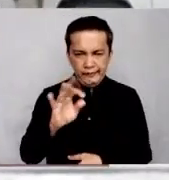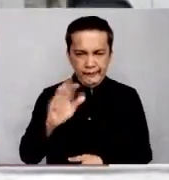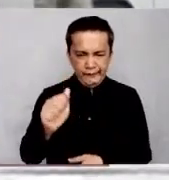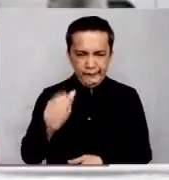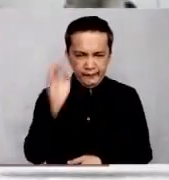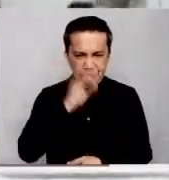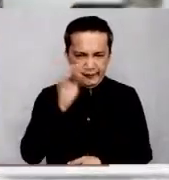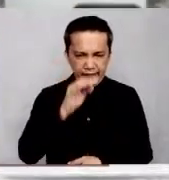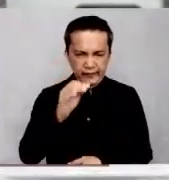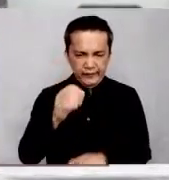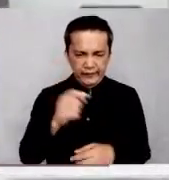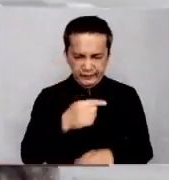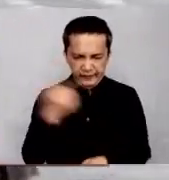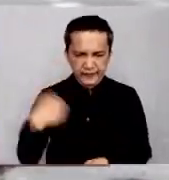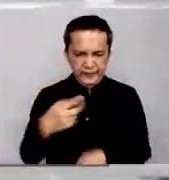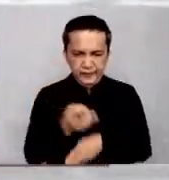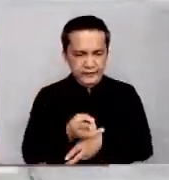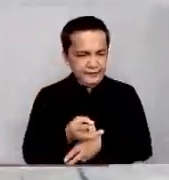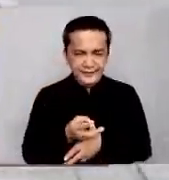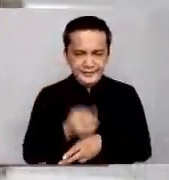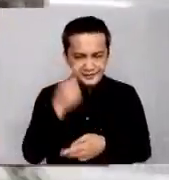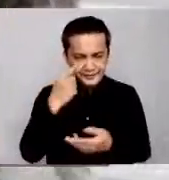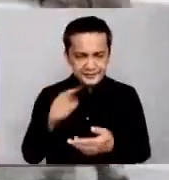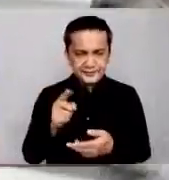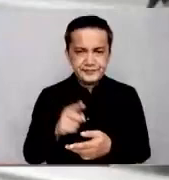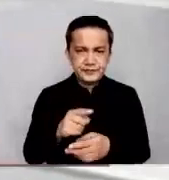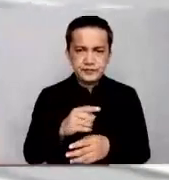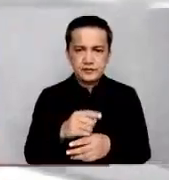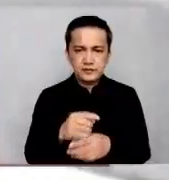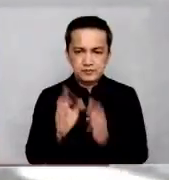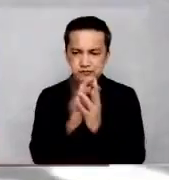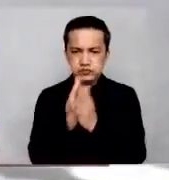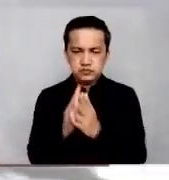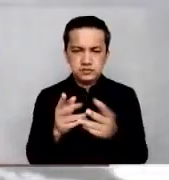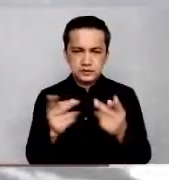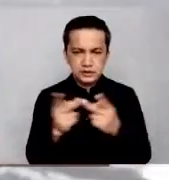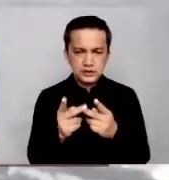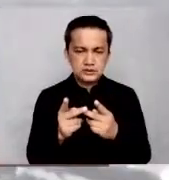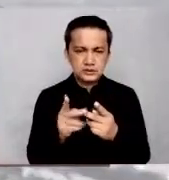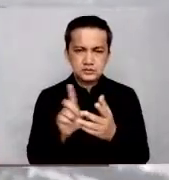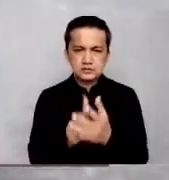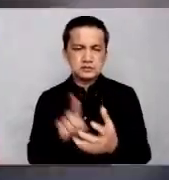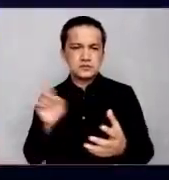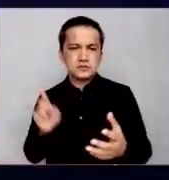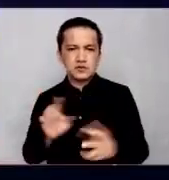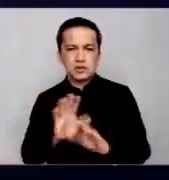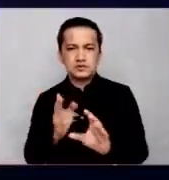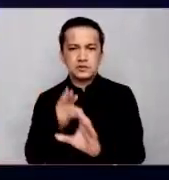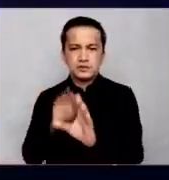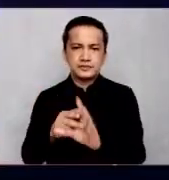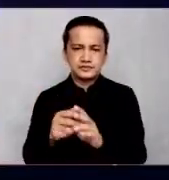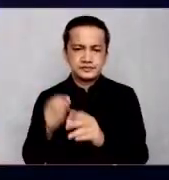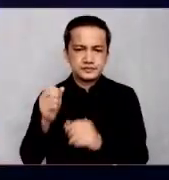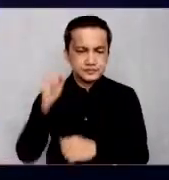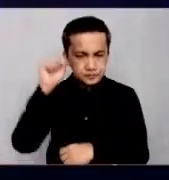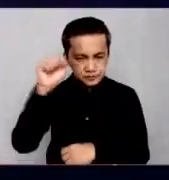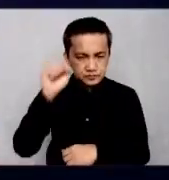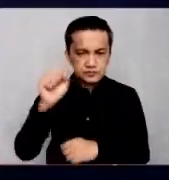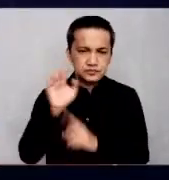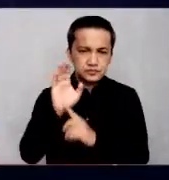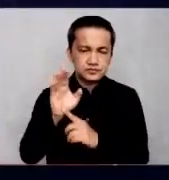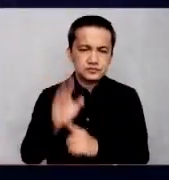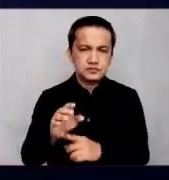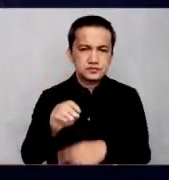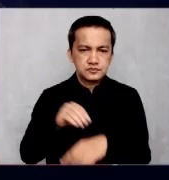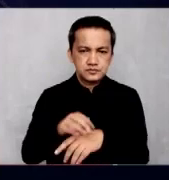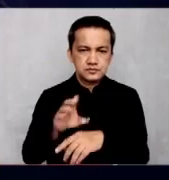na maging mapagmatyag, umiwas sa mga matataong lugar at huwag sumali sa mga rally. Nag-issue ng advisory yung ating